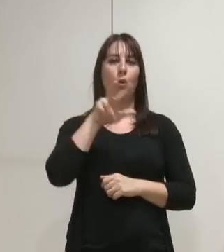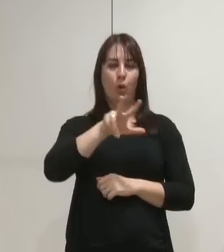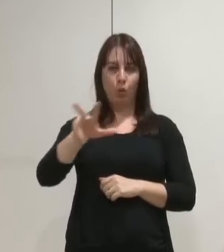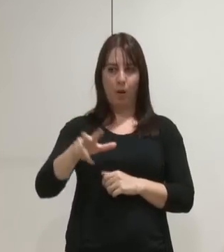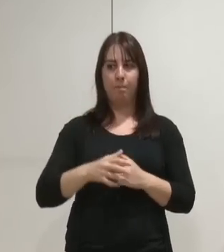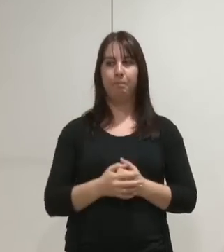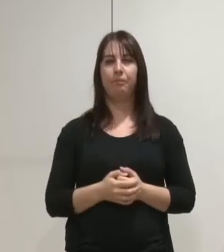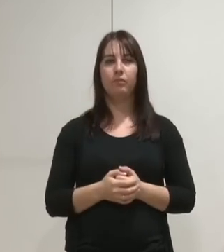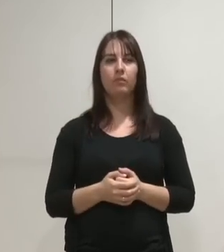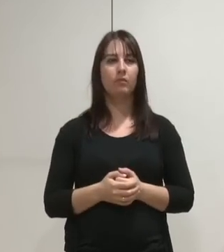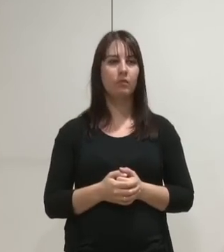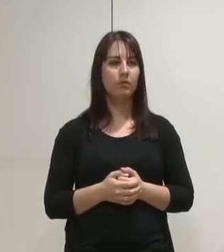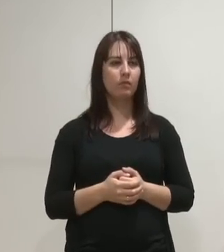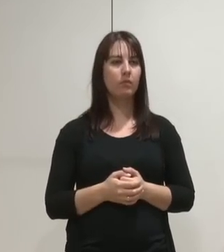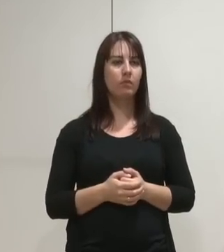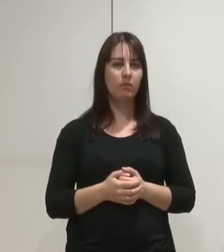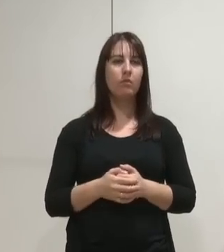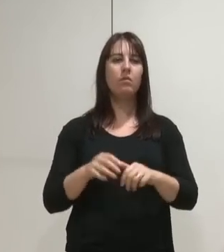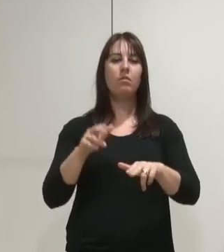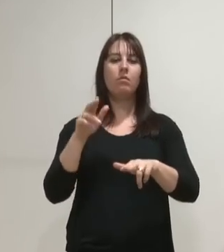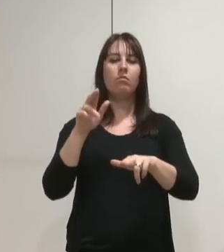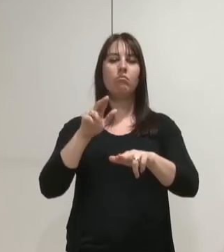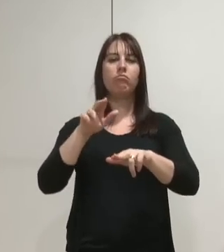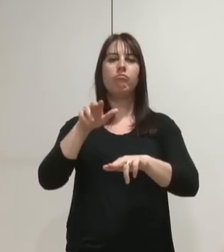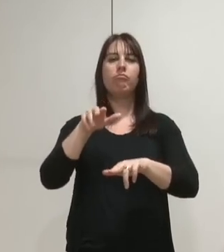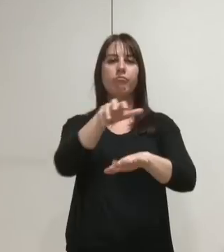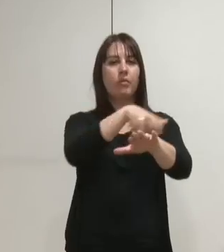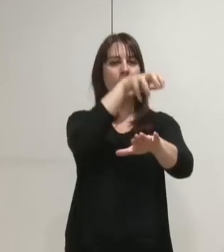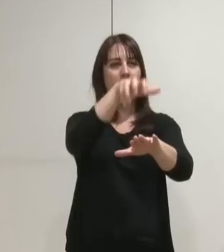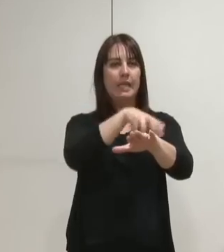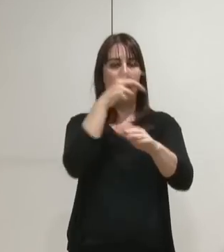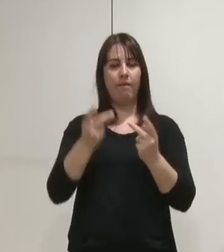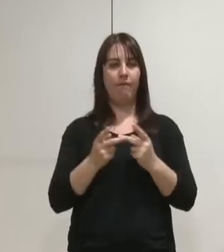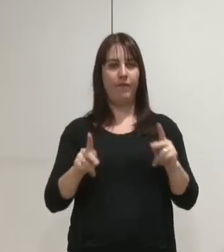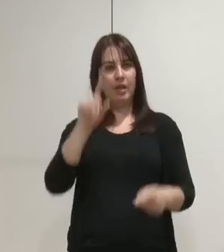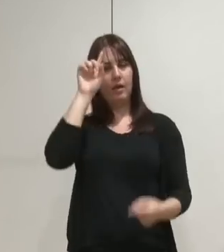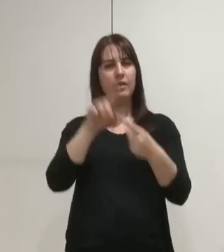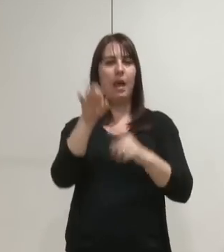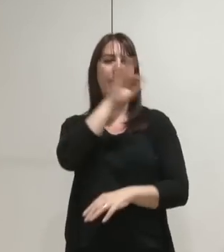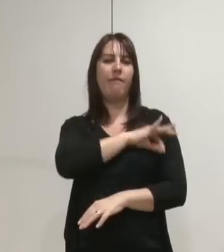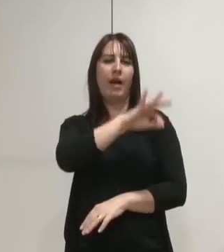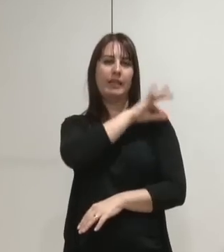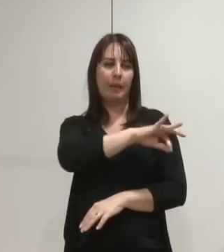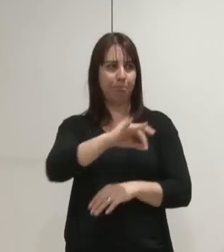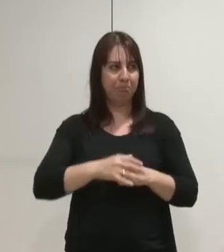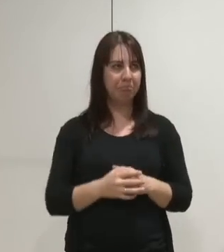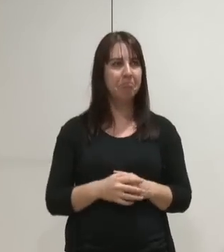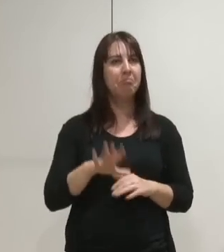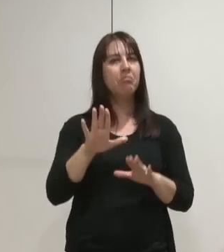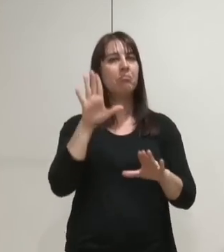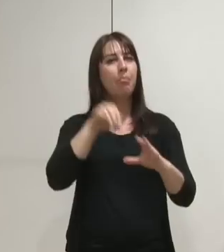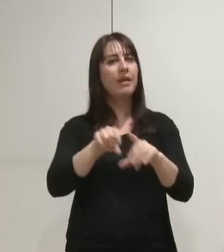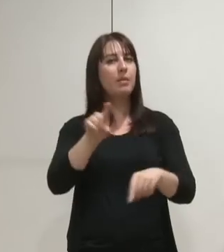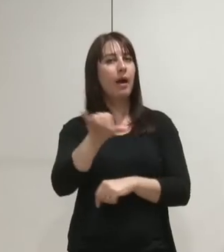33 convention entre le département de l'iser et la ville relative à l'activité de vaccination qui ne prend pas part au